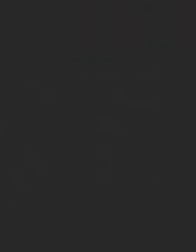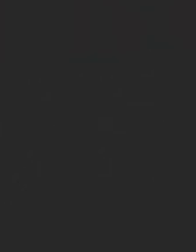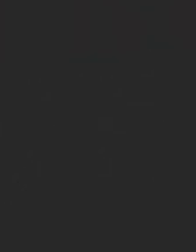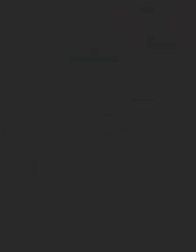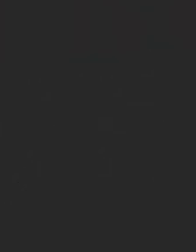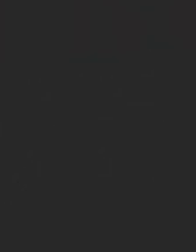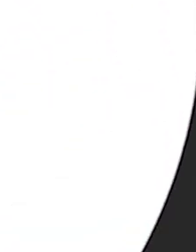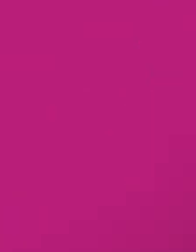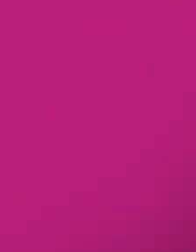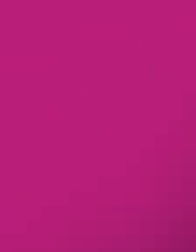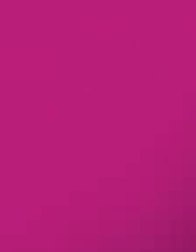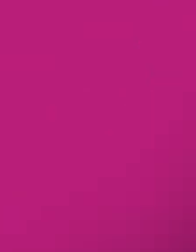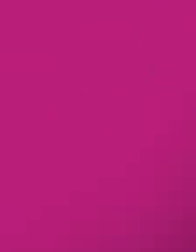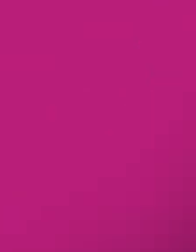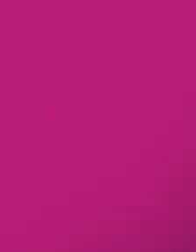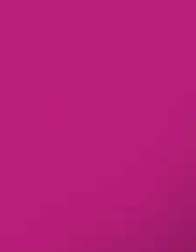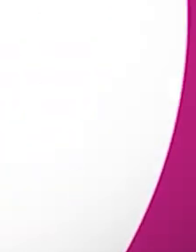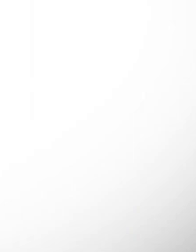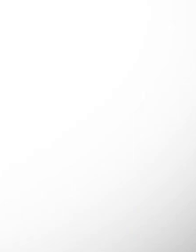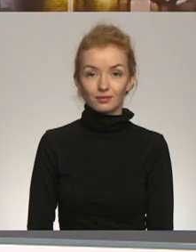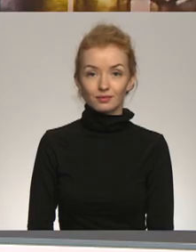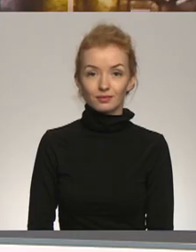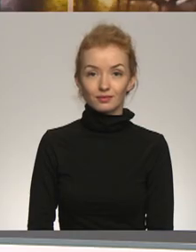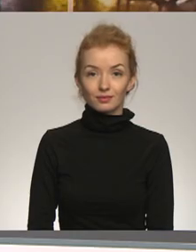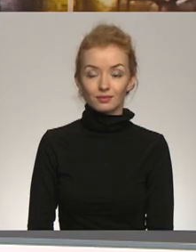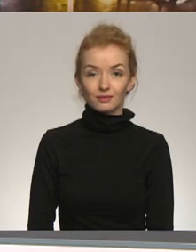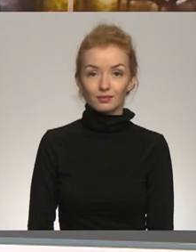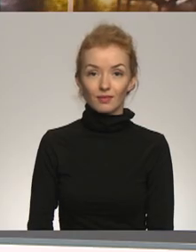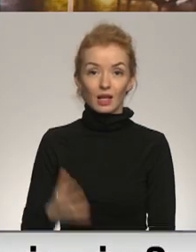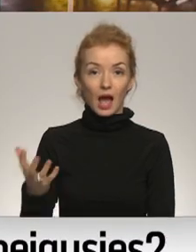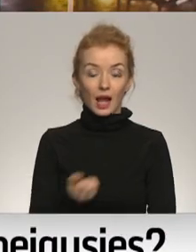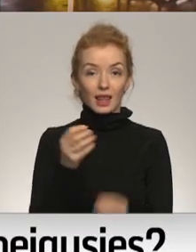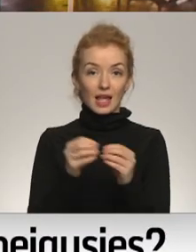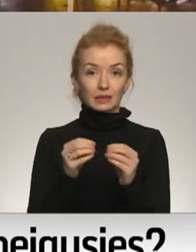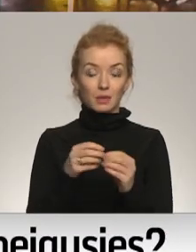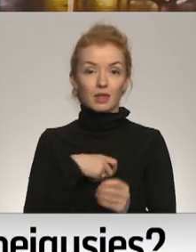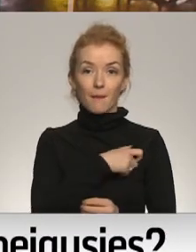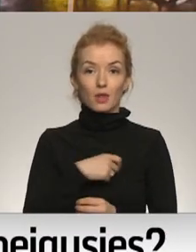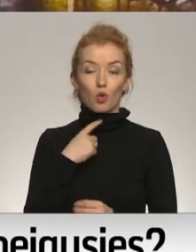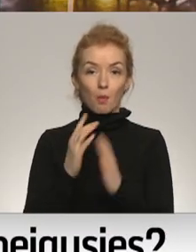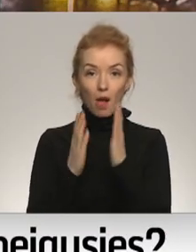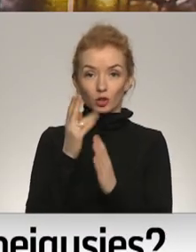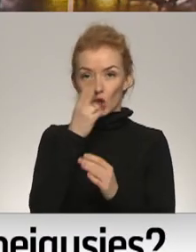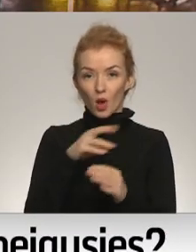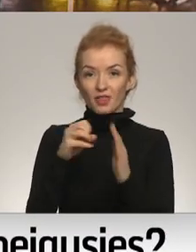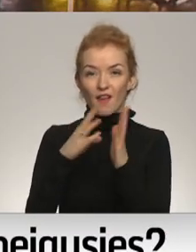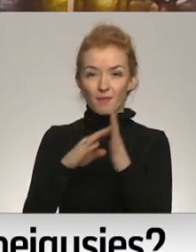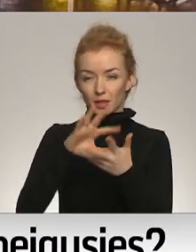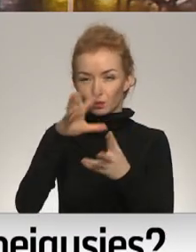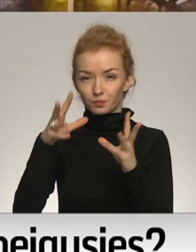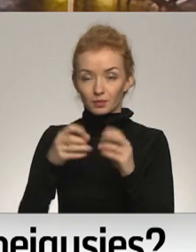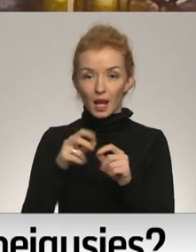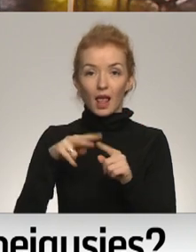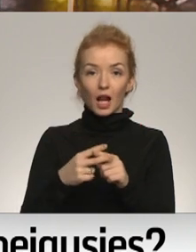Re, viss ēters ir te! Ar 10 deputātu balsīm no 19 par jauno Jelgavas